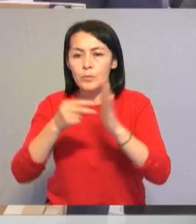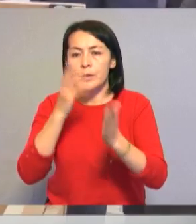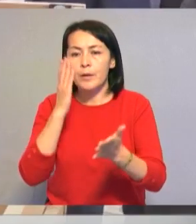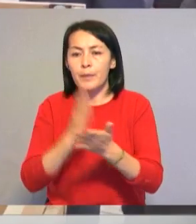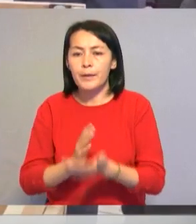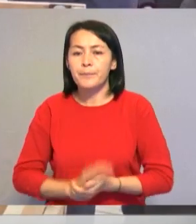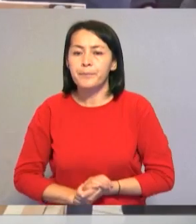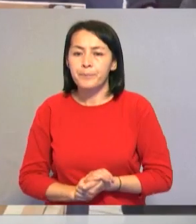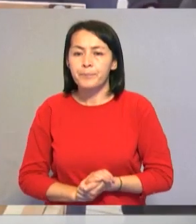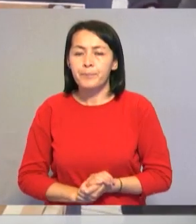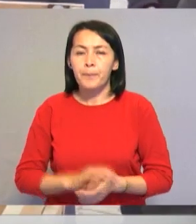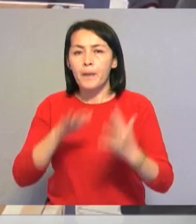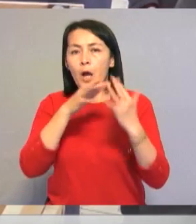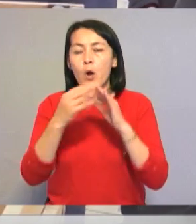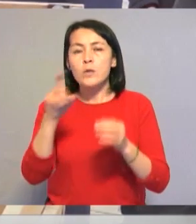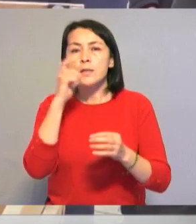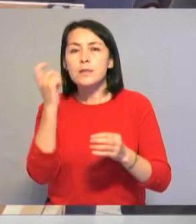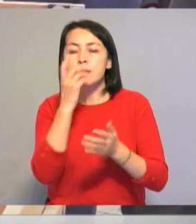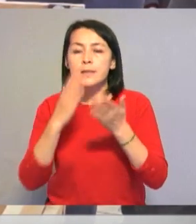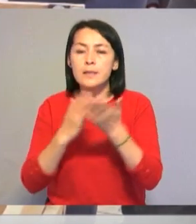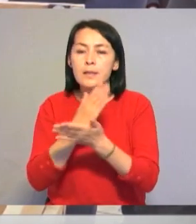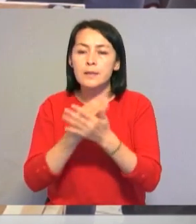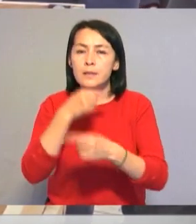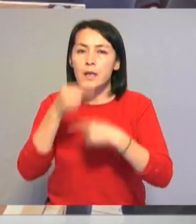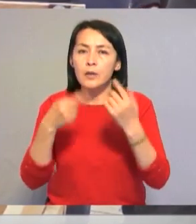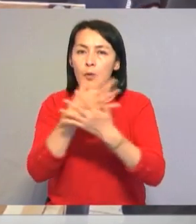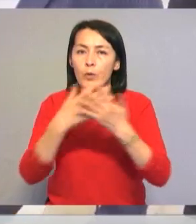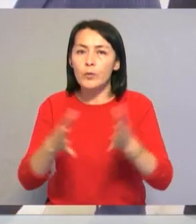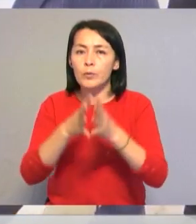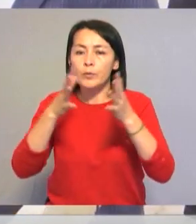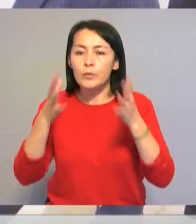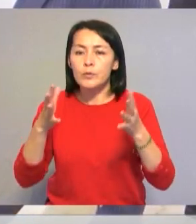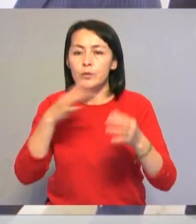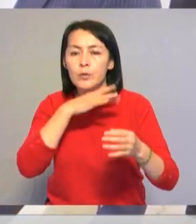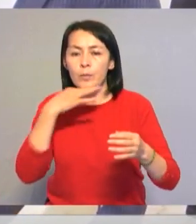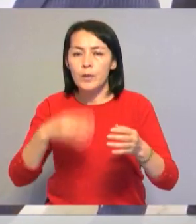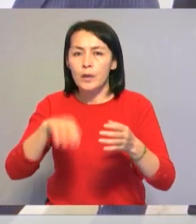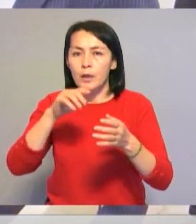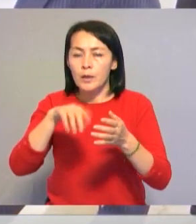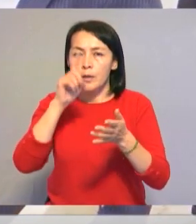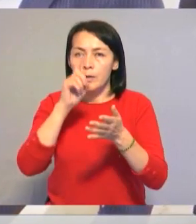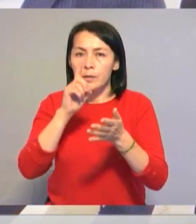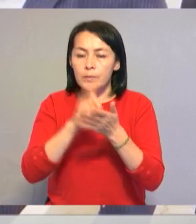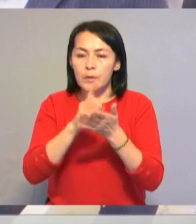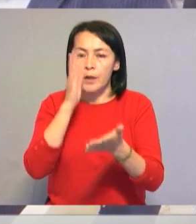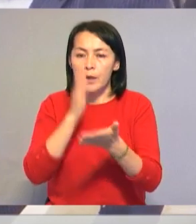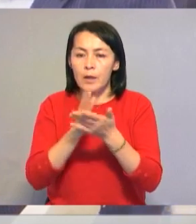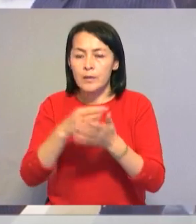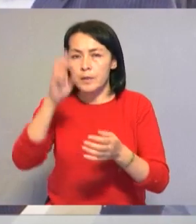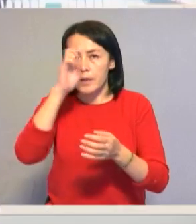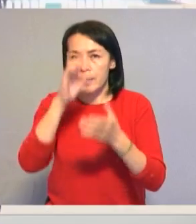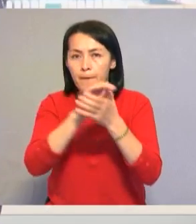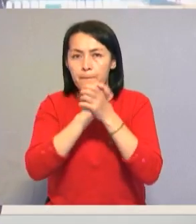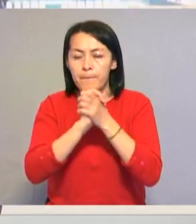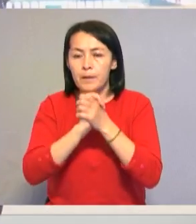бар. Ауыл шаруашылығы қызметкерлерінің алдында өнім көлемін артыру секілді үлкен міндет тұр, деді аудан әкімі. Оған елдің